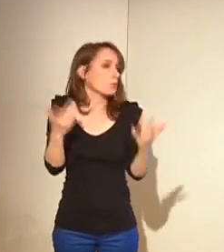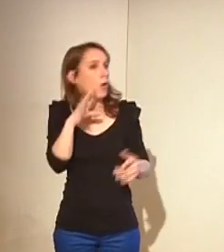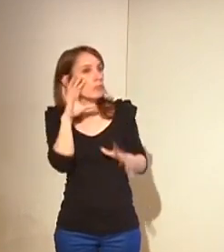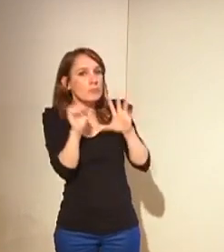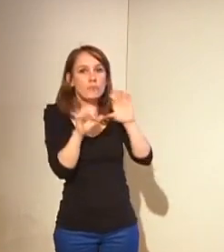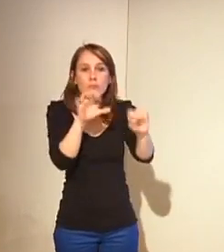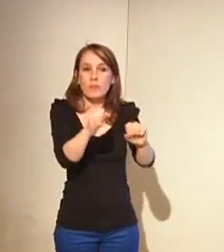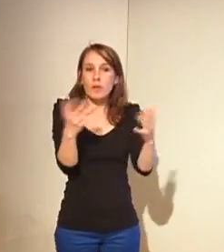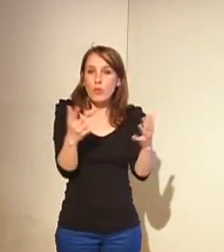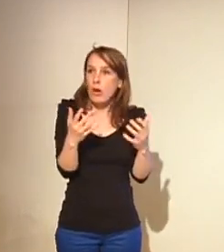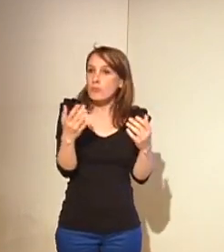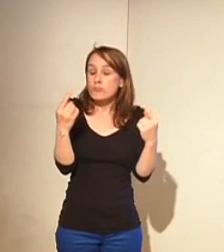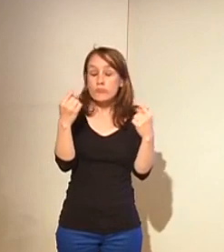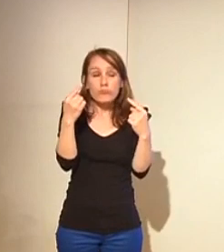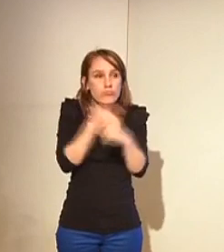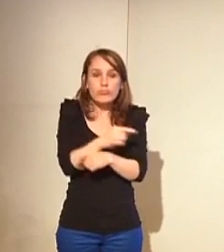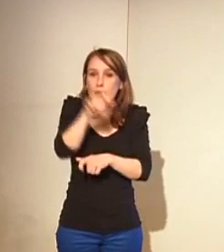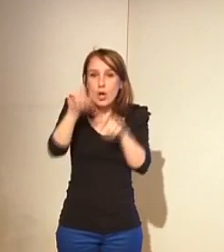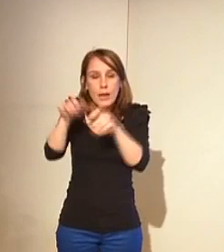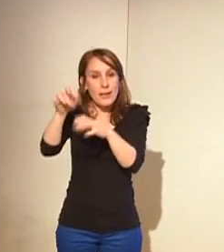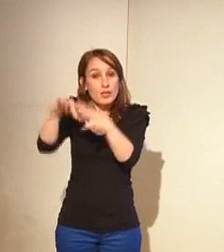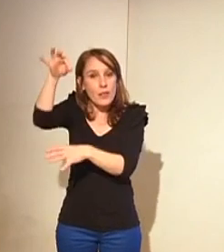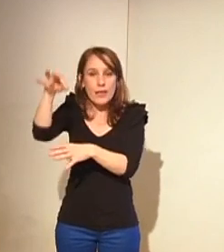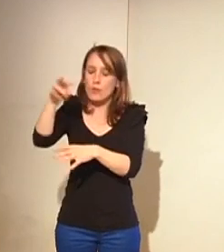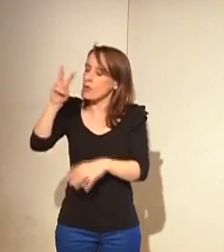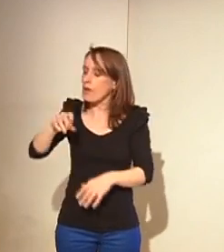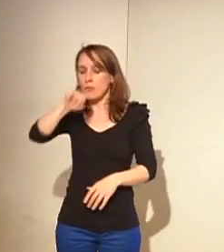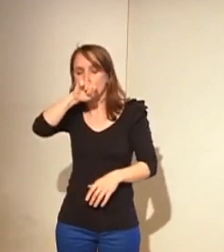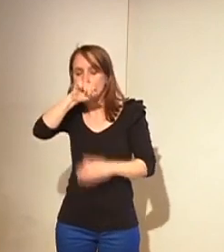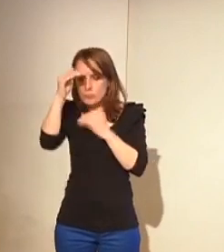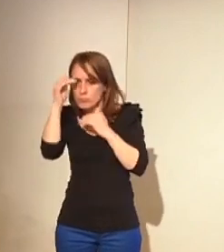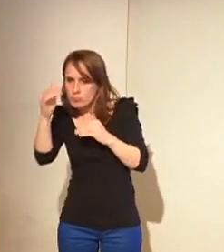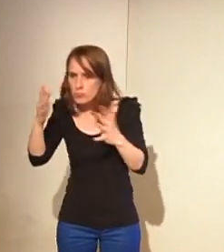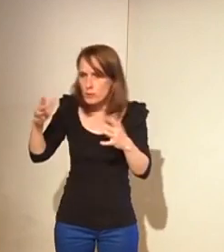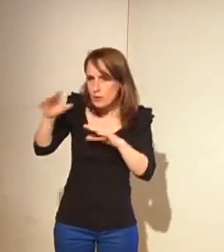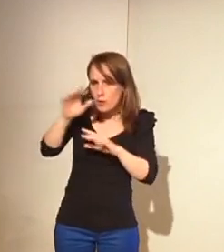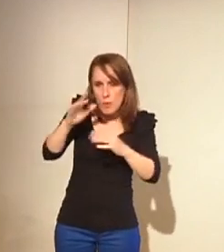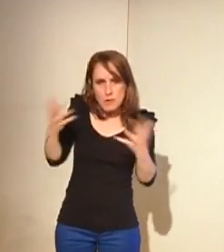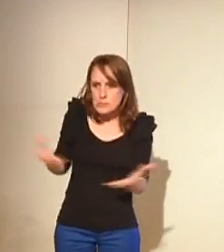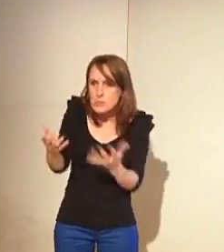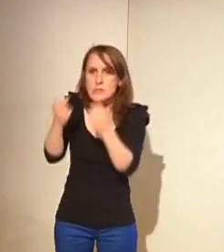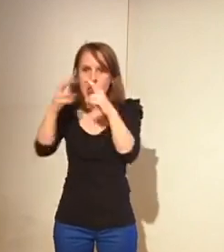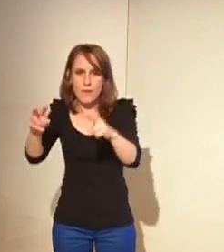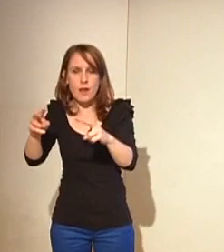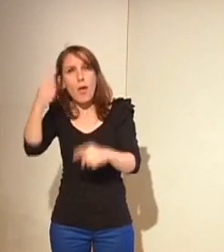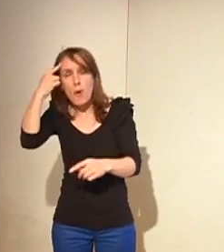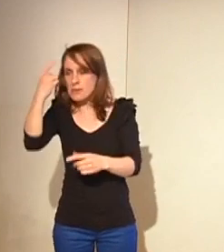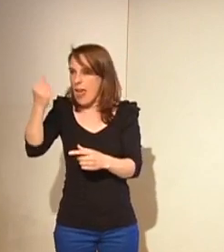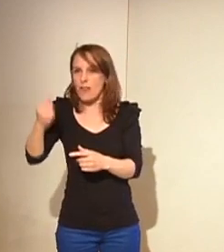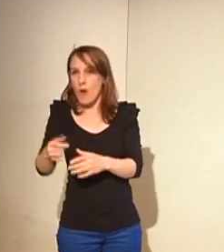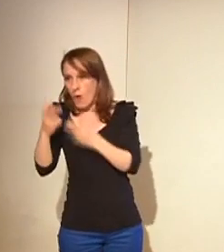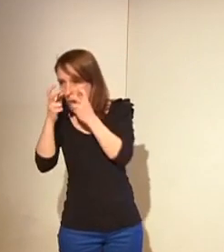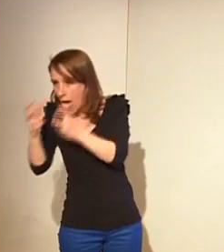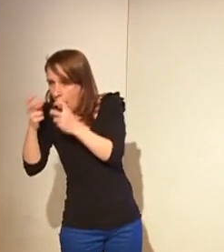majorité des élus sont des personnes soucieuses de l'intérêt général bien plus que de leur porte-monnaie cette appréciation